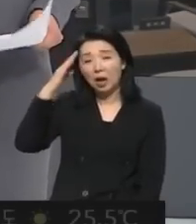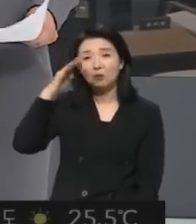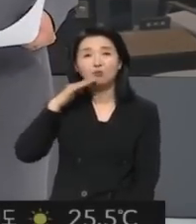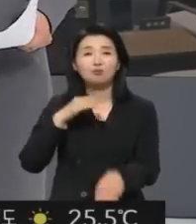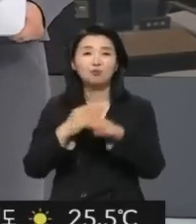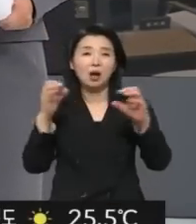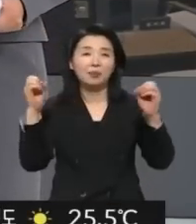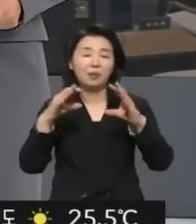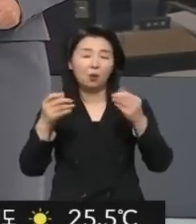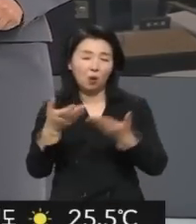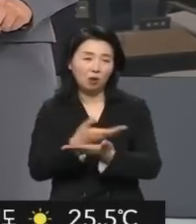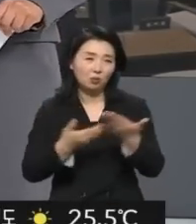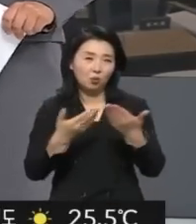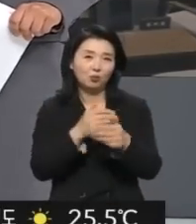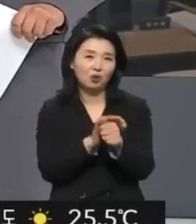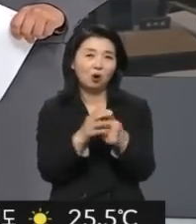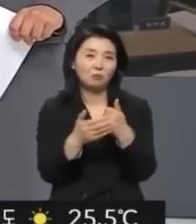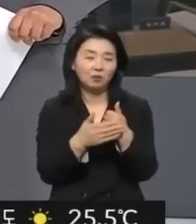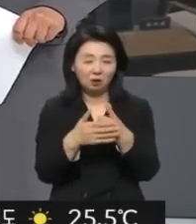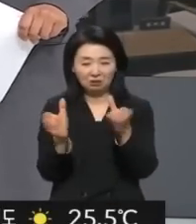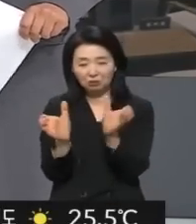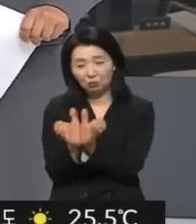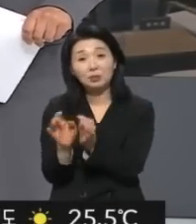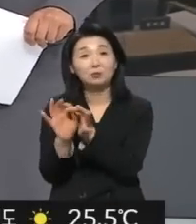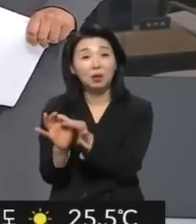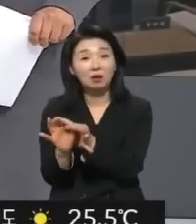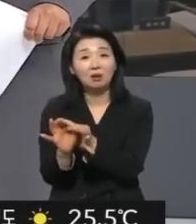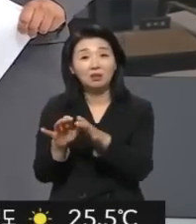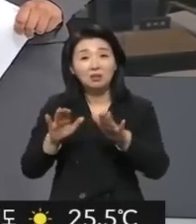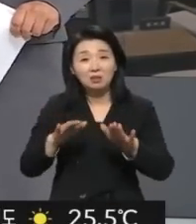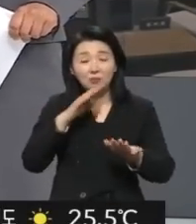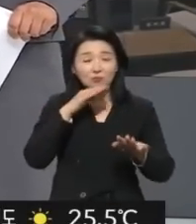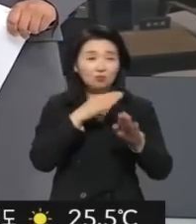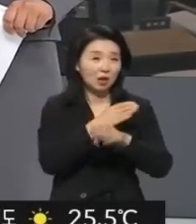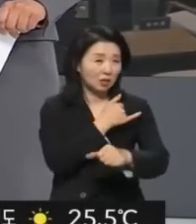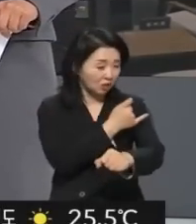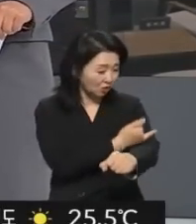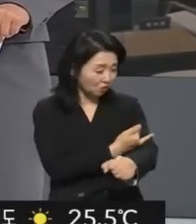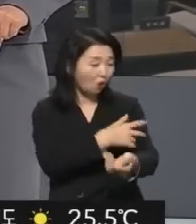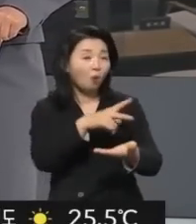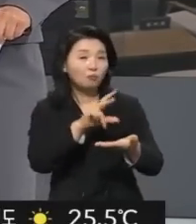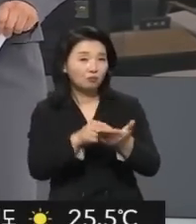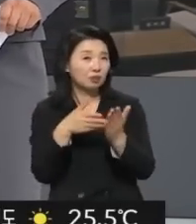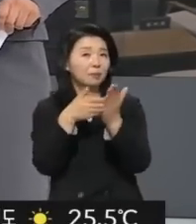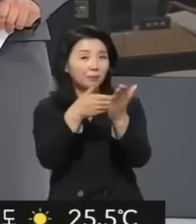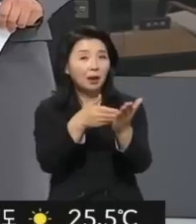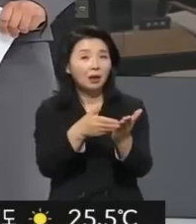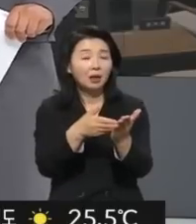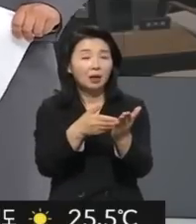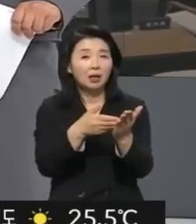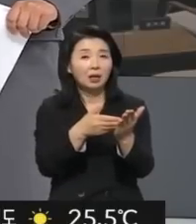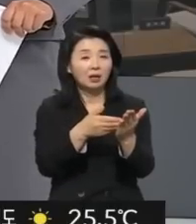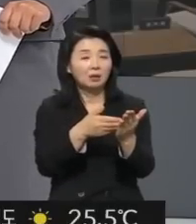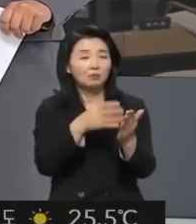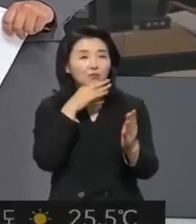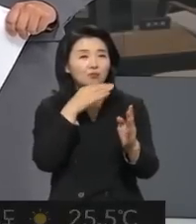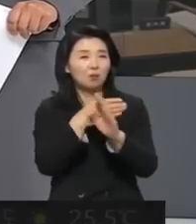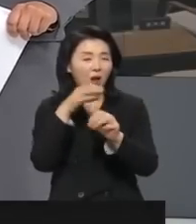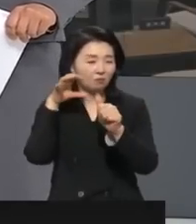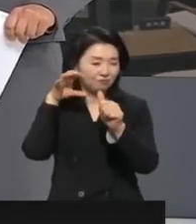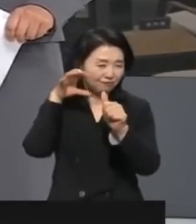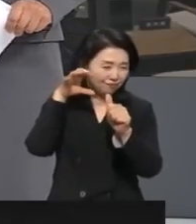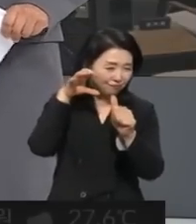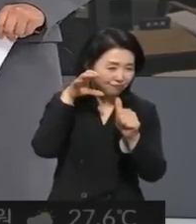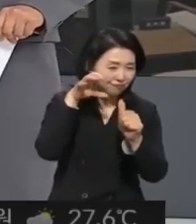대화와 교류, 협력의 주무부처였죠. 이제는 북한 인권 문제를 제기하는 등 대북 압박에 방점을